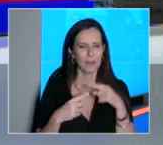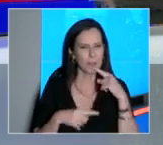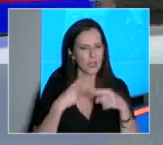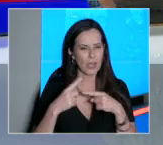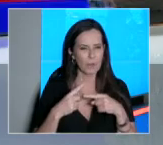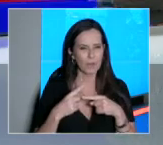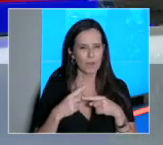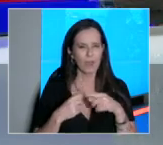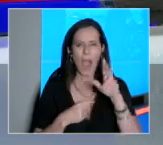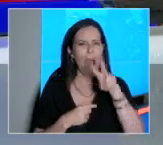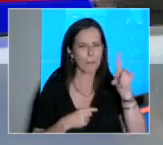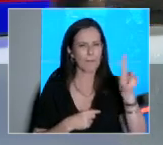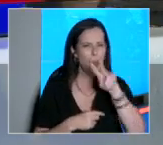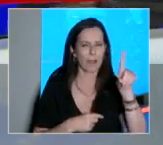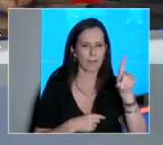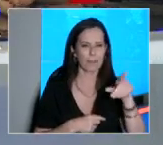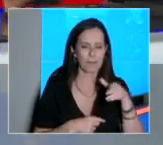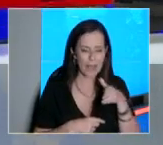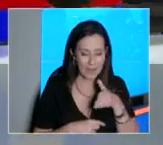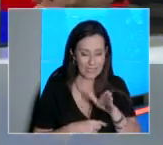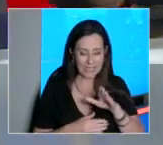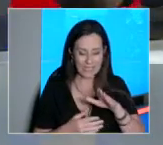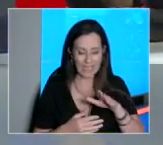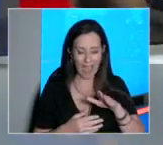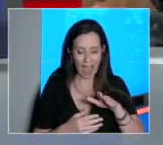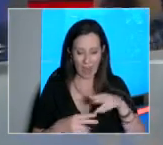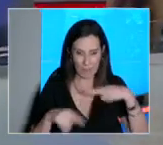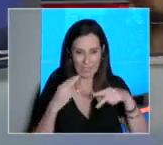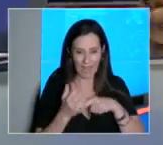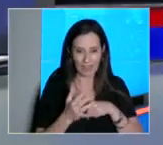1990, או ב-2001, בכניסה לפינתי, ערב